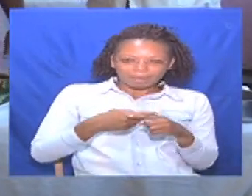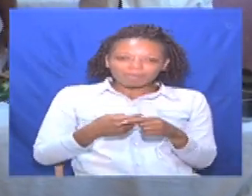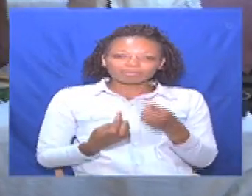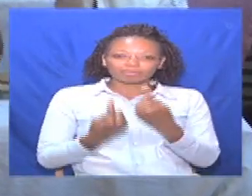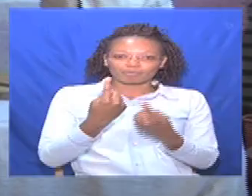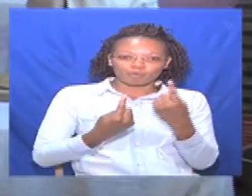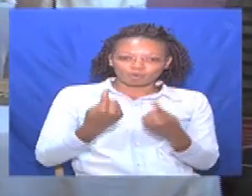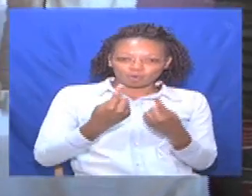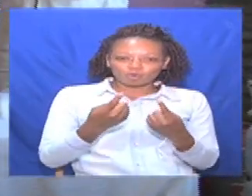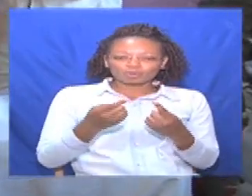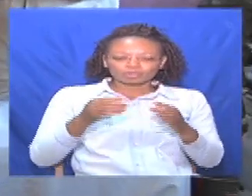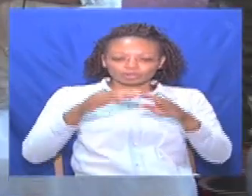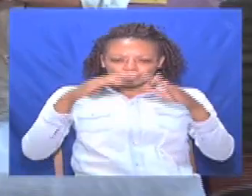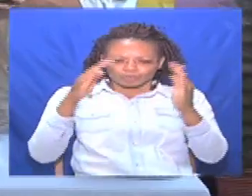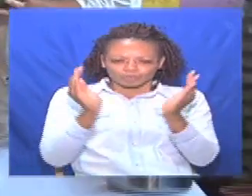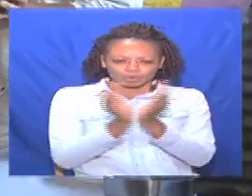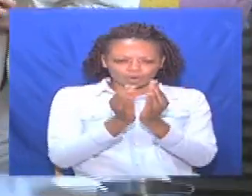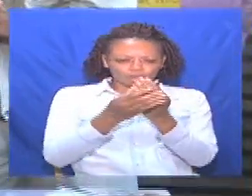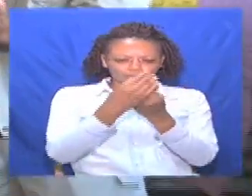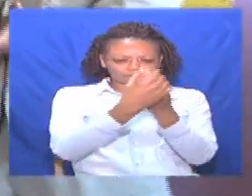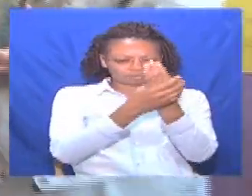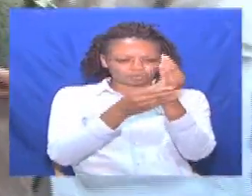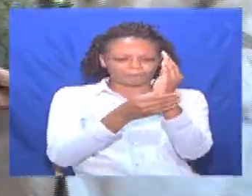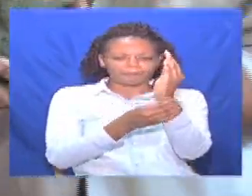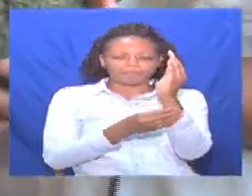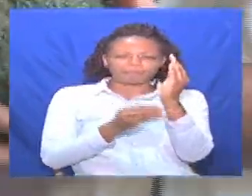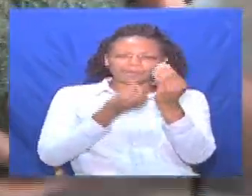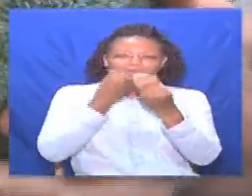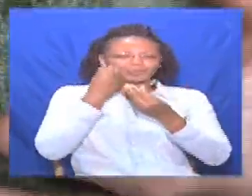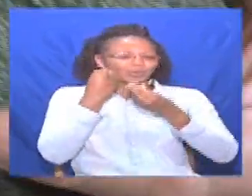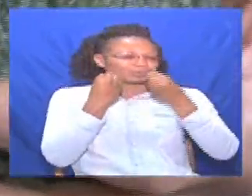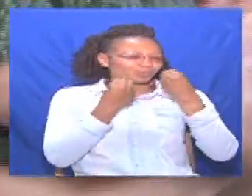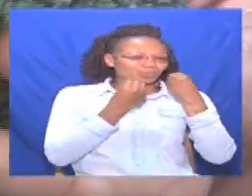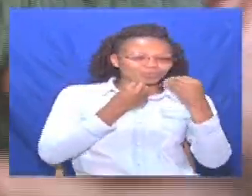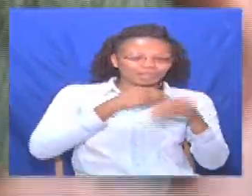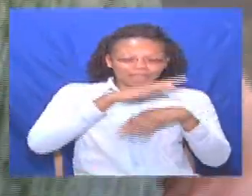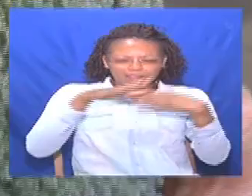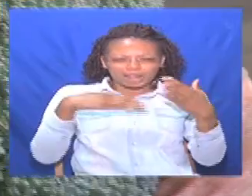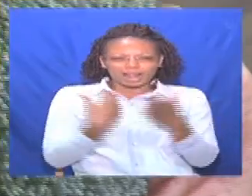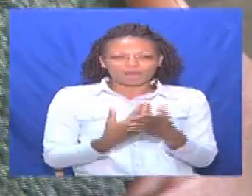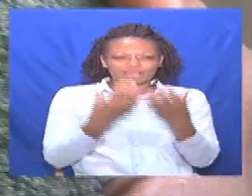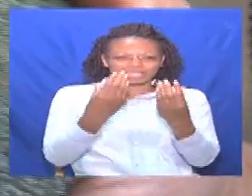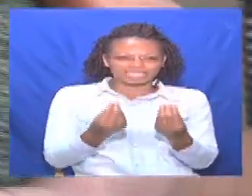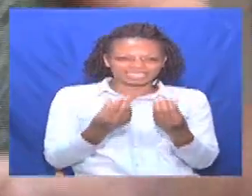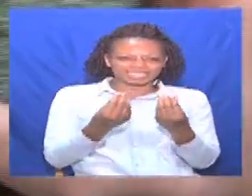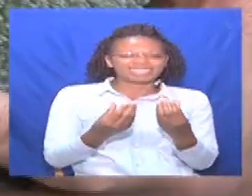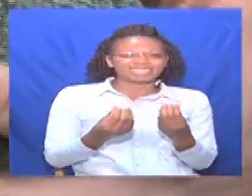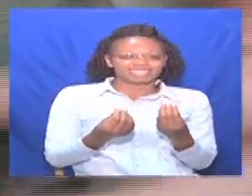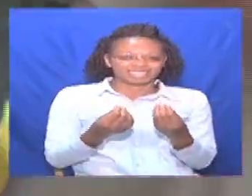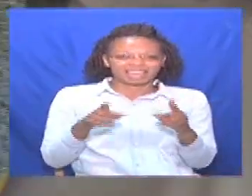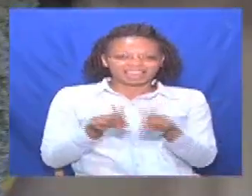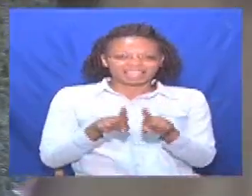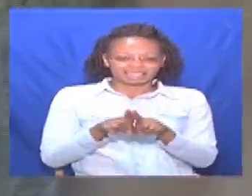part. Even the stems around here, the leaves around here. If it's soft enough, we can eat